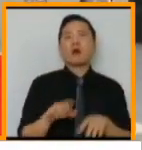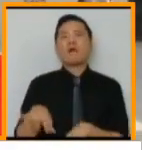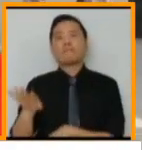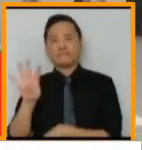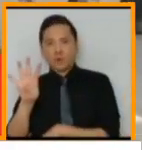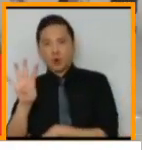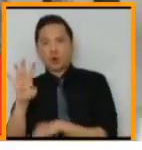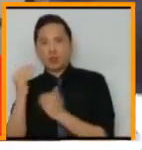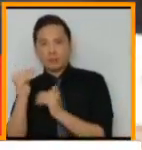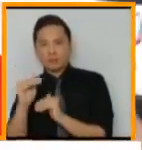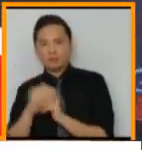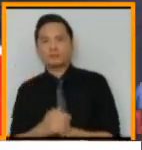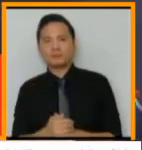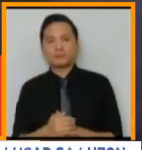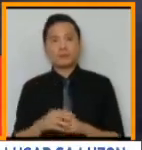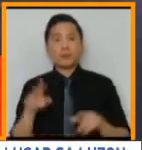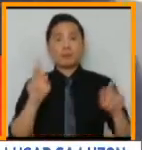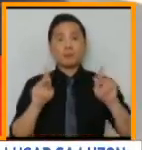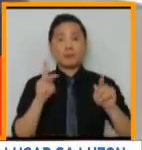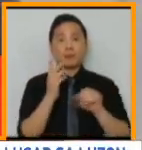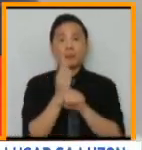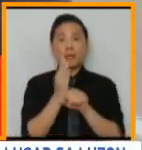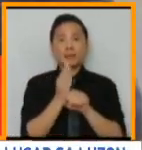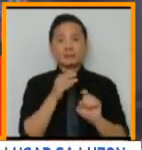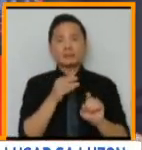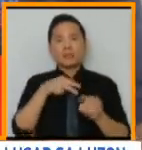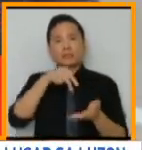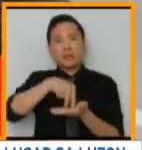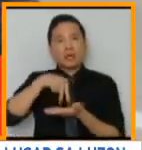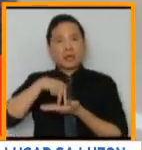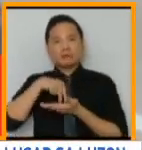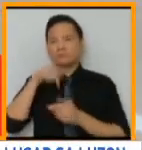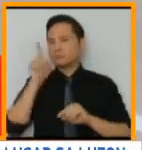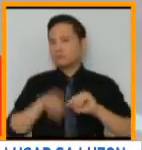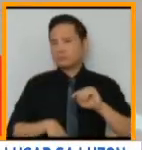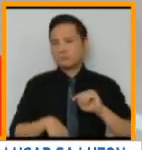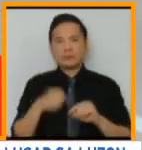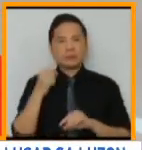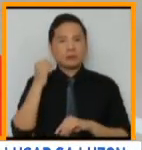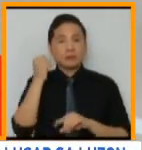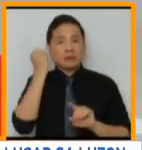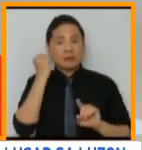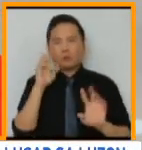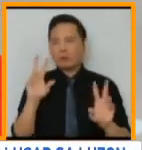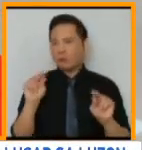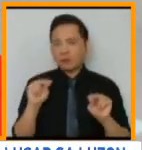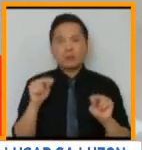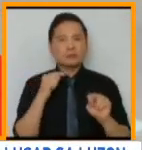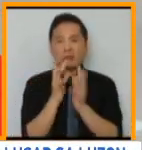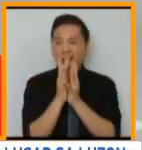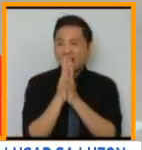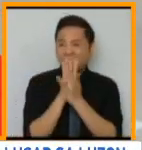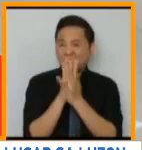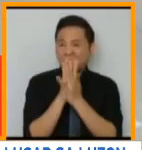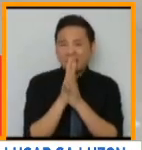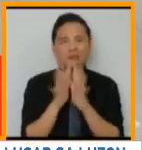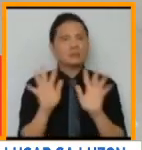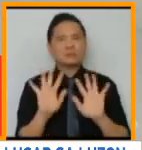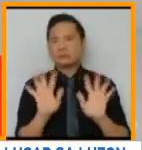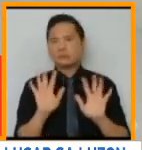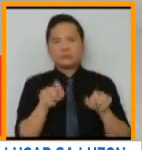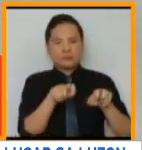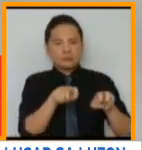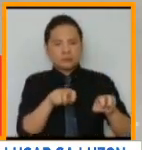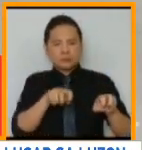nakatayo at hindi pa rin talaga siksikan na siksikan yung itsura sa loob ng sasakyan. Bukod dito, ay kanilang sinisita yung